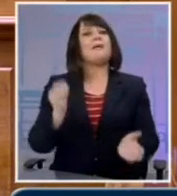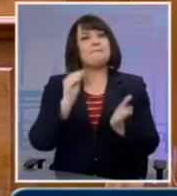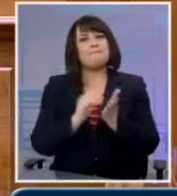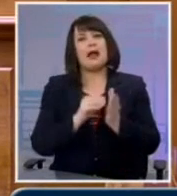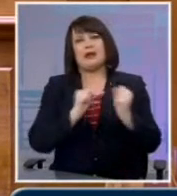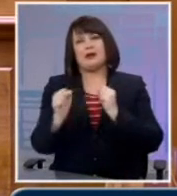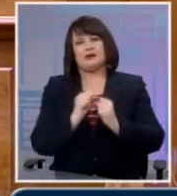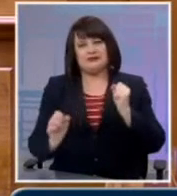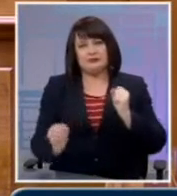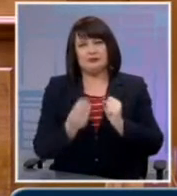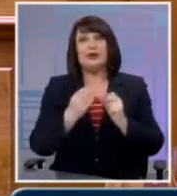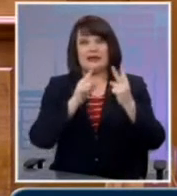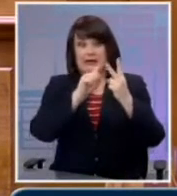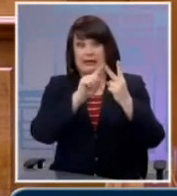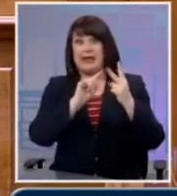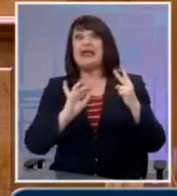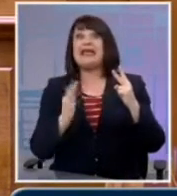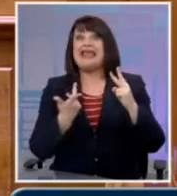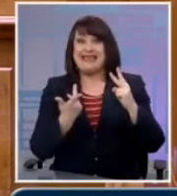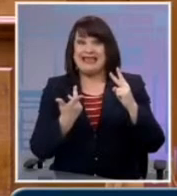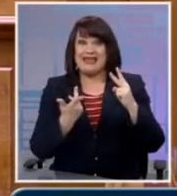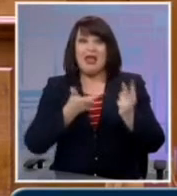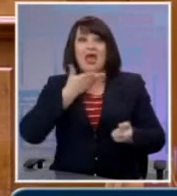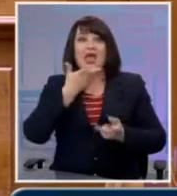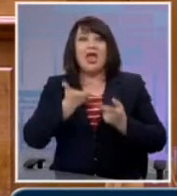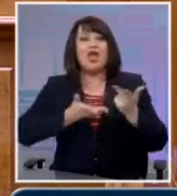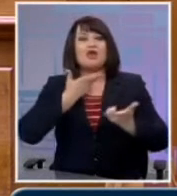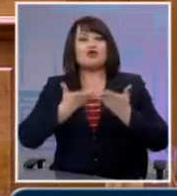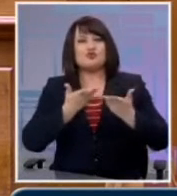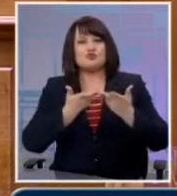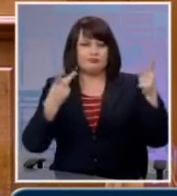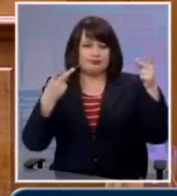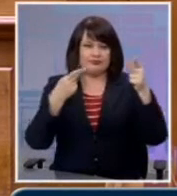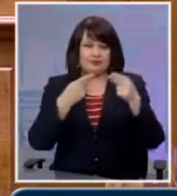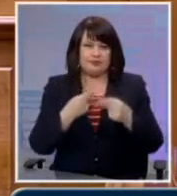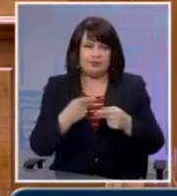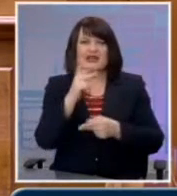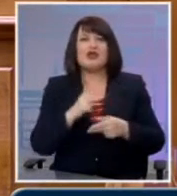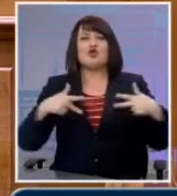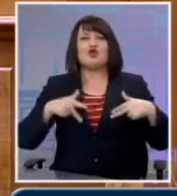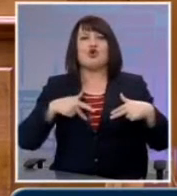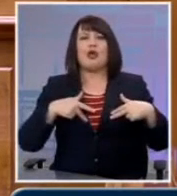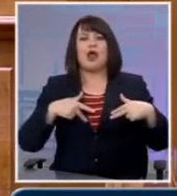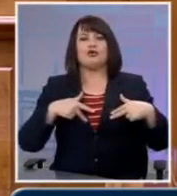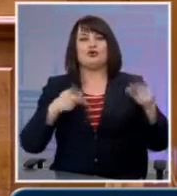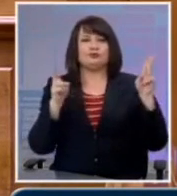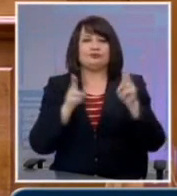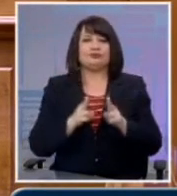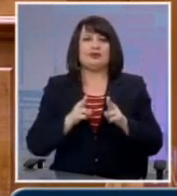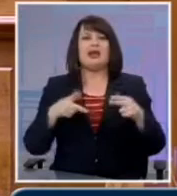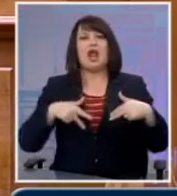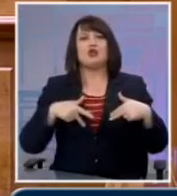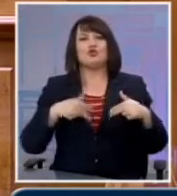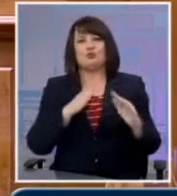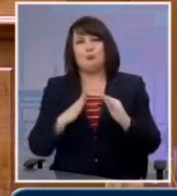κρίσης, είτε θα προχωρήσετε σε μεγάλη μείωση των δαπανών, περαιτέρω αποδόμηση του κοινωνικού κράτους, του κράτους πρόνοιας και